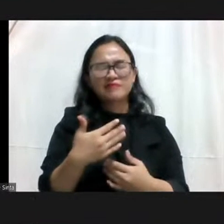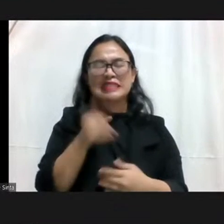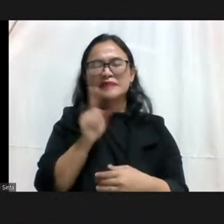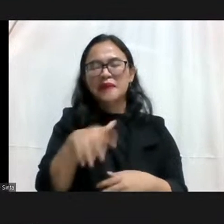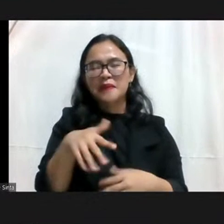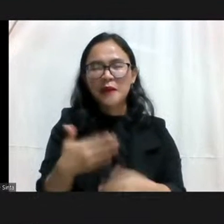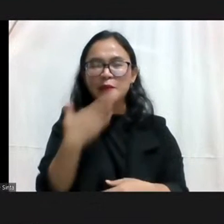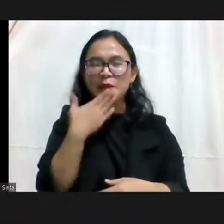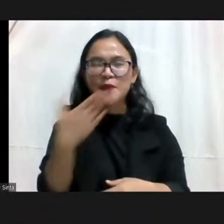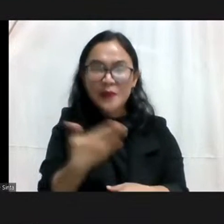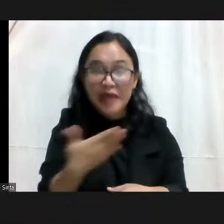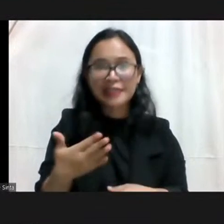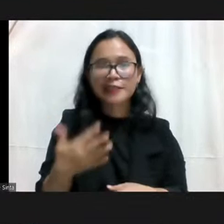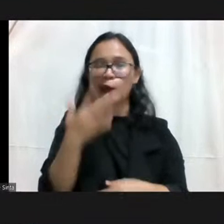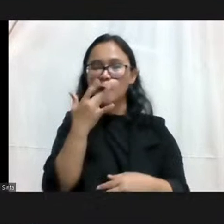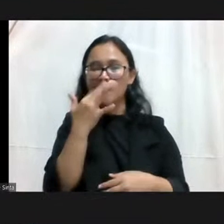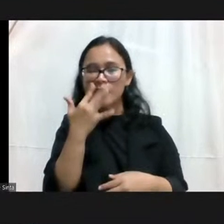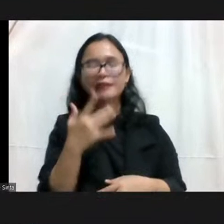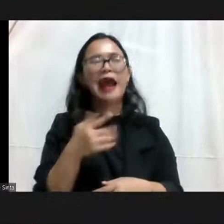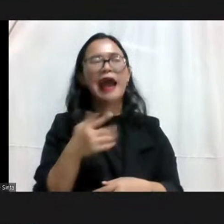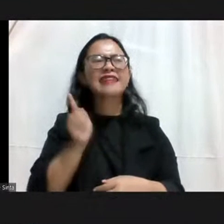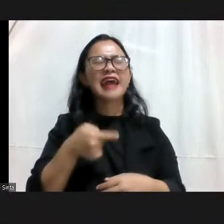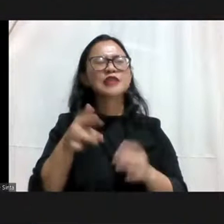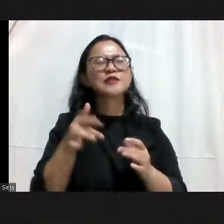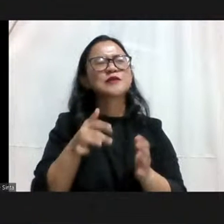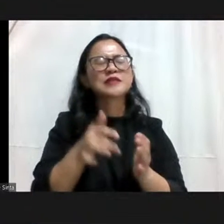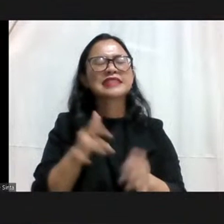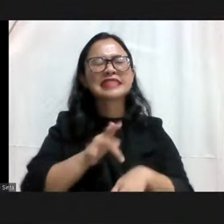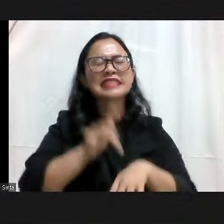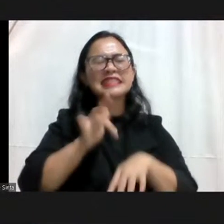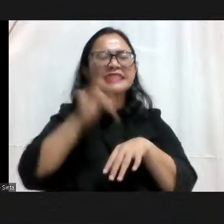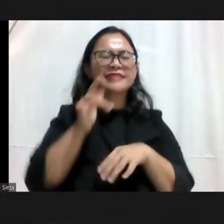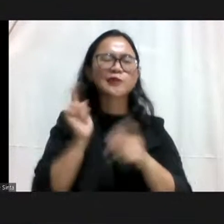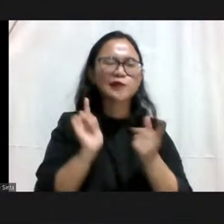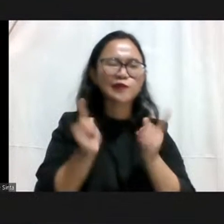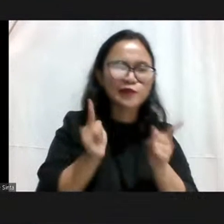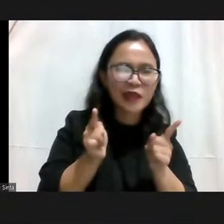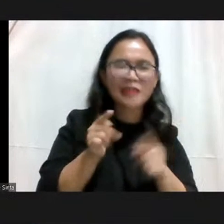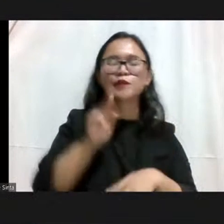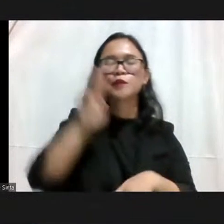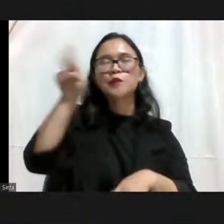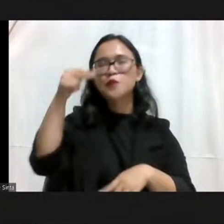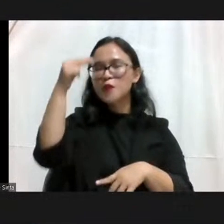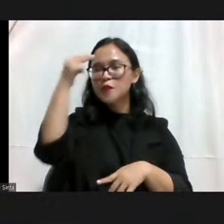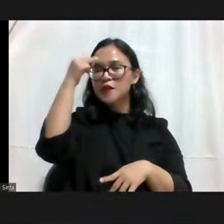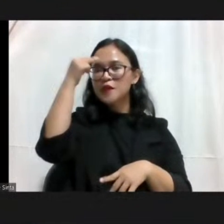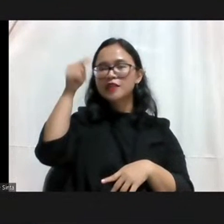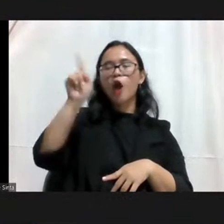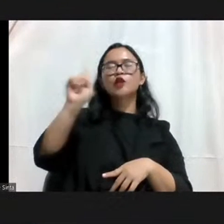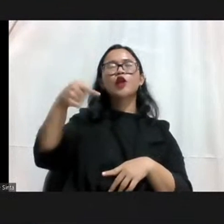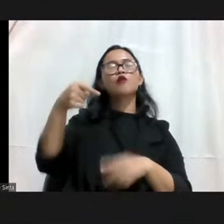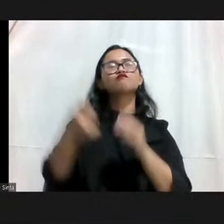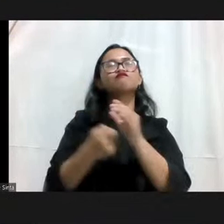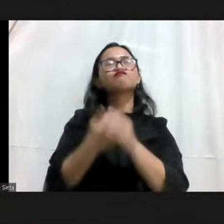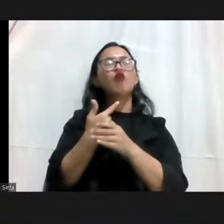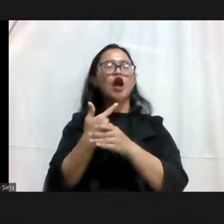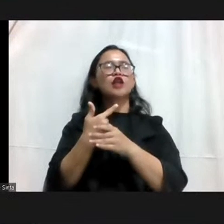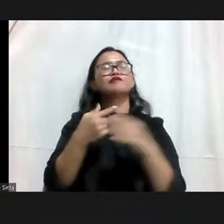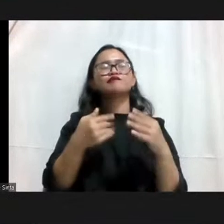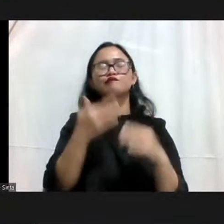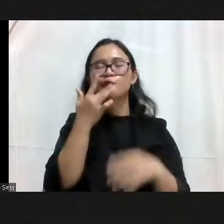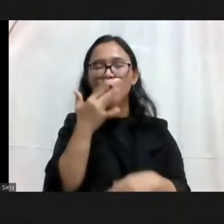sangat politis pemerintah dari sisi tata kelola terpusat pemerintah memproduksi beras at all cost gitu